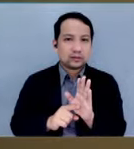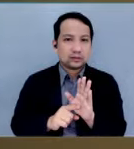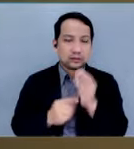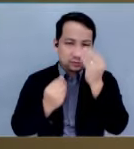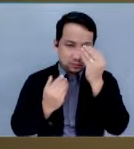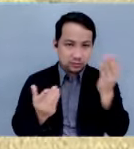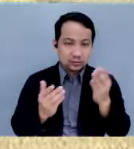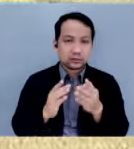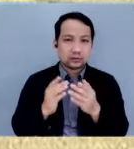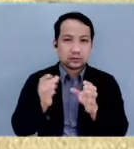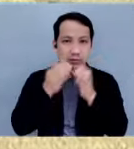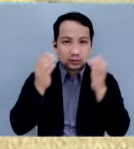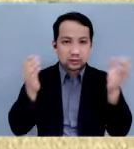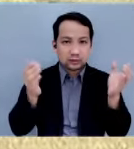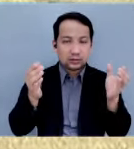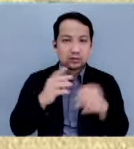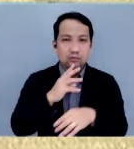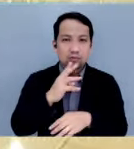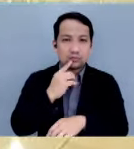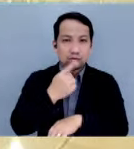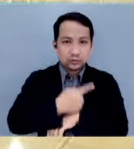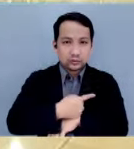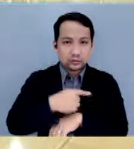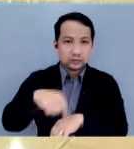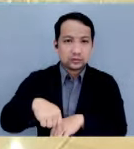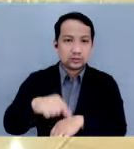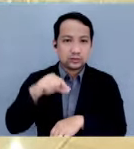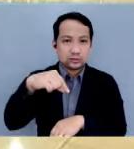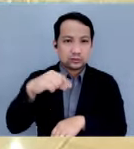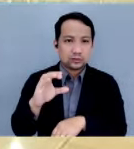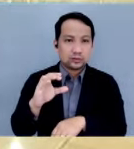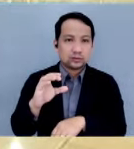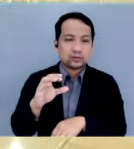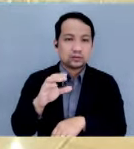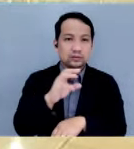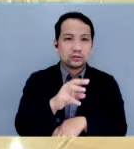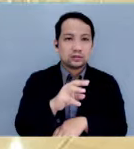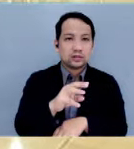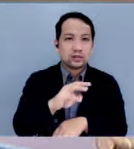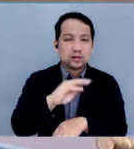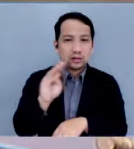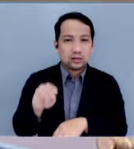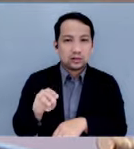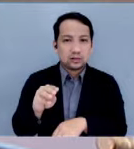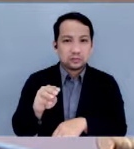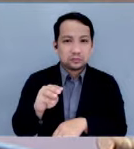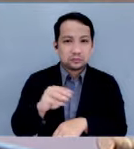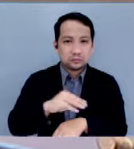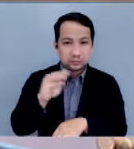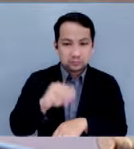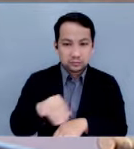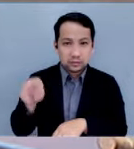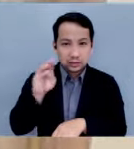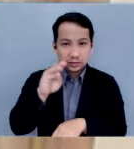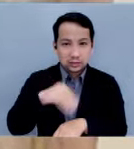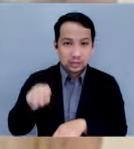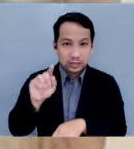ng World Water Day sa Quezon City. Ang Maynilad naman, high-tech ang ginagamit na filtration